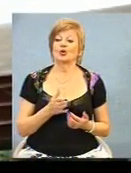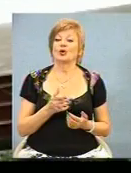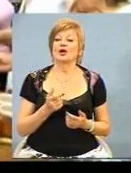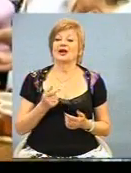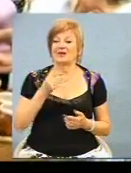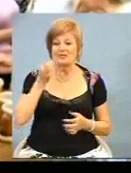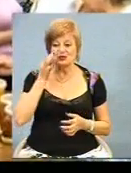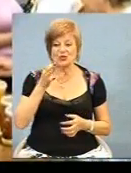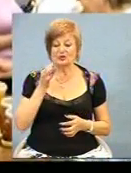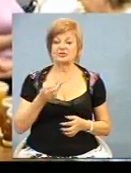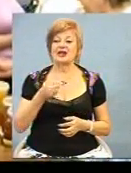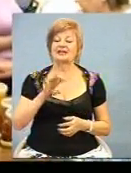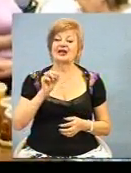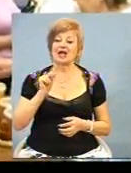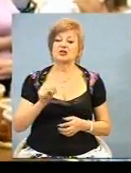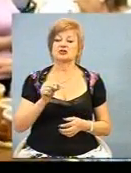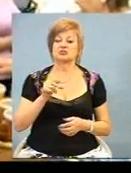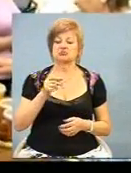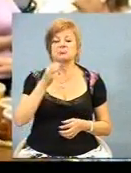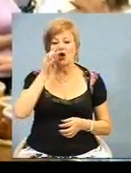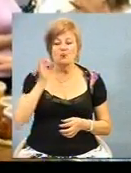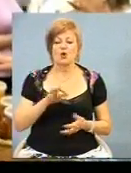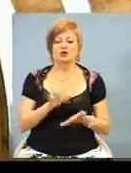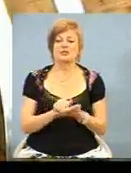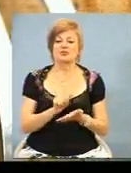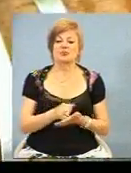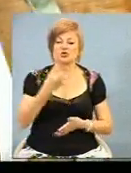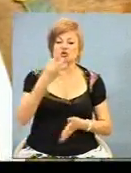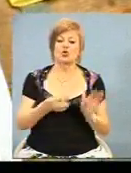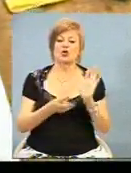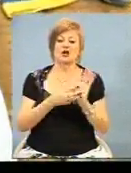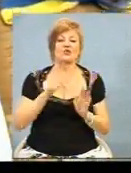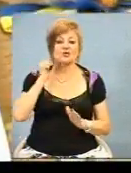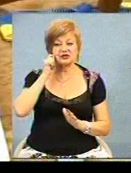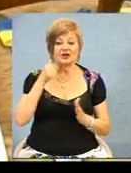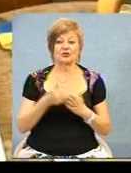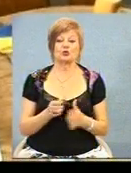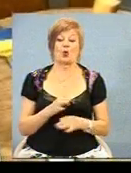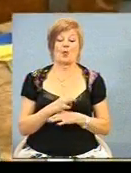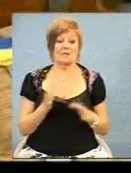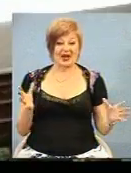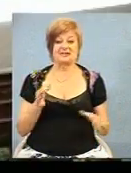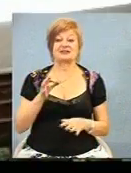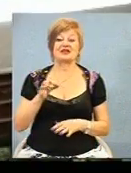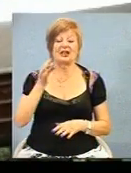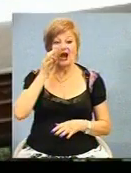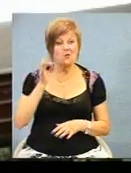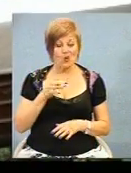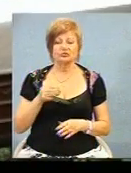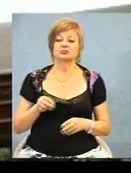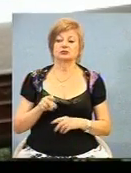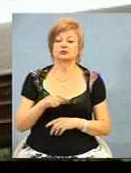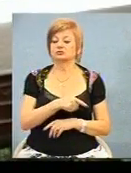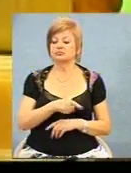мене любить. Петро Деркач солодким промислом займається 48 років. До свята меду, розповідає, готувався протягом